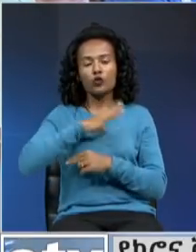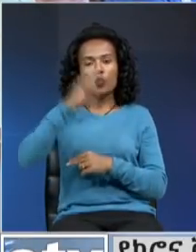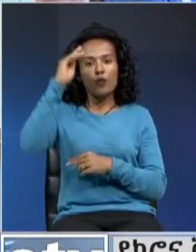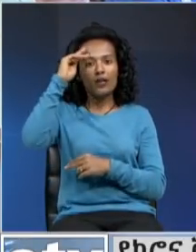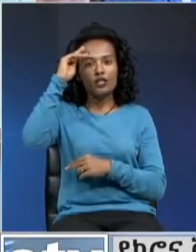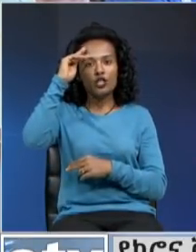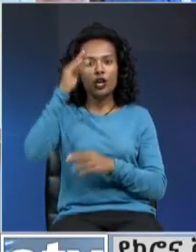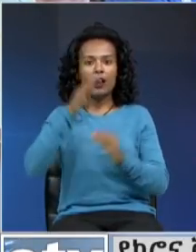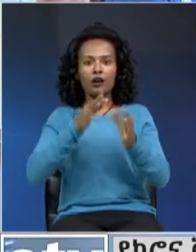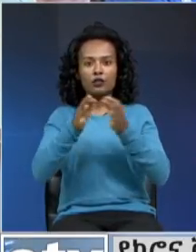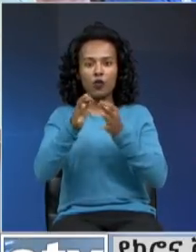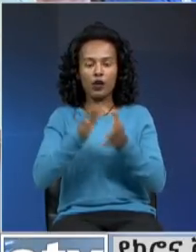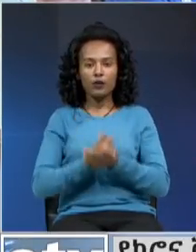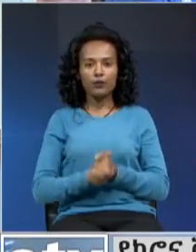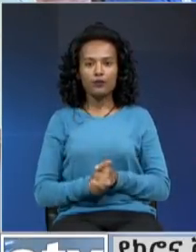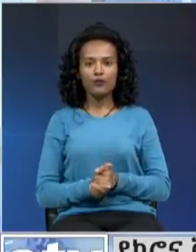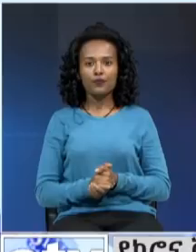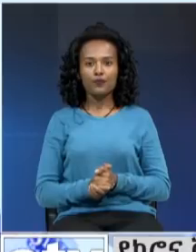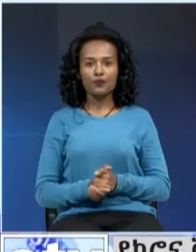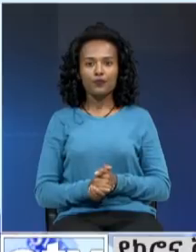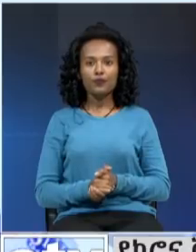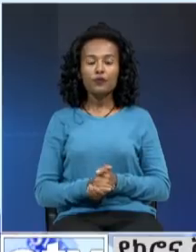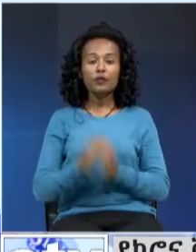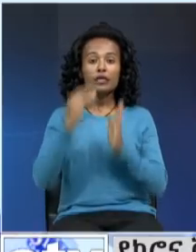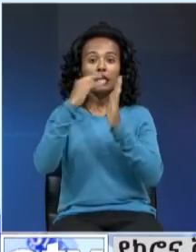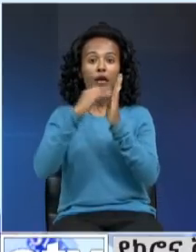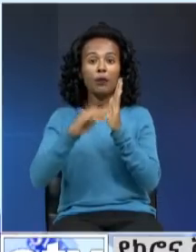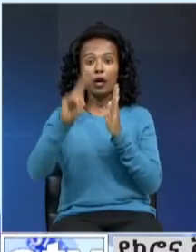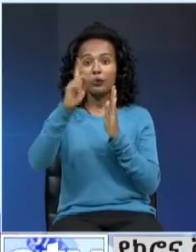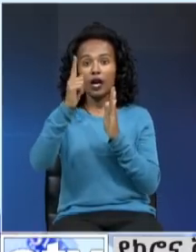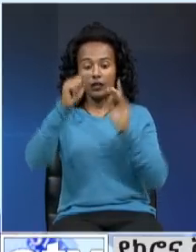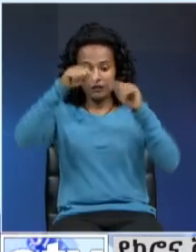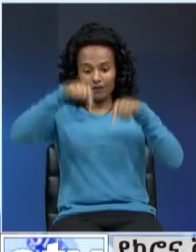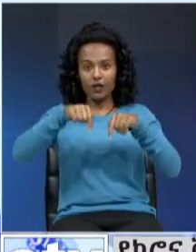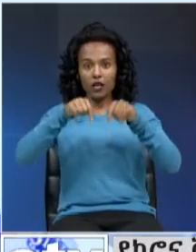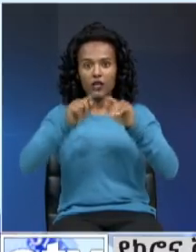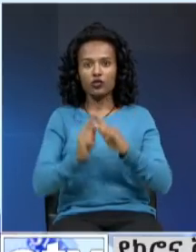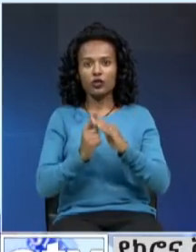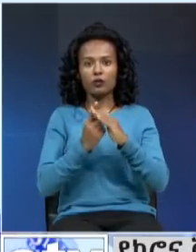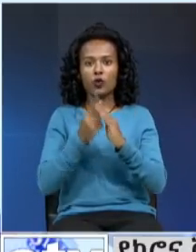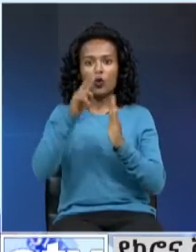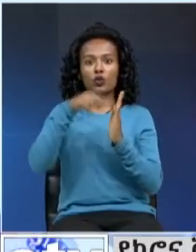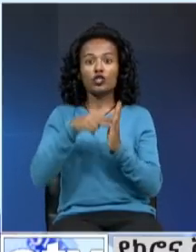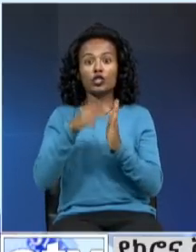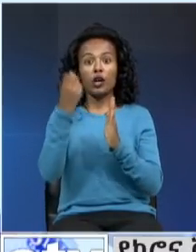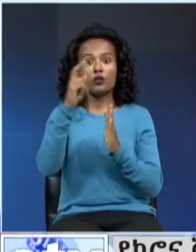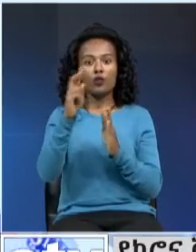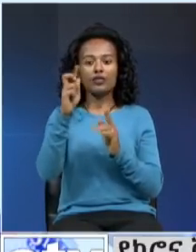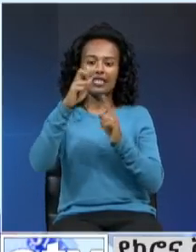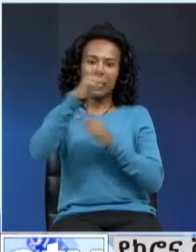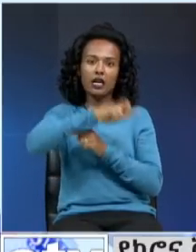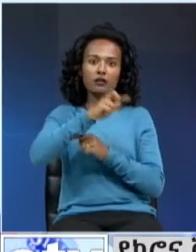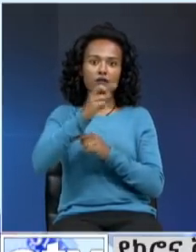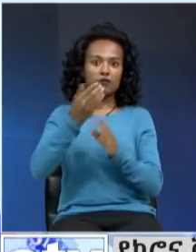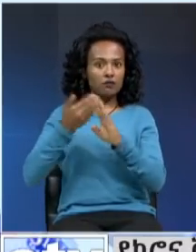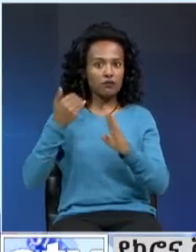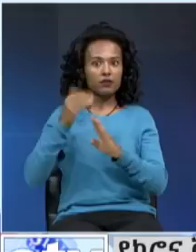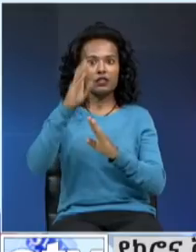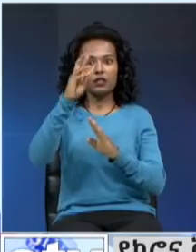በላቸው ገልጸዋል። ከመጋቢት 21 2012 ከቀትር 6 ሰዓት